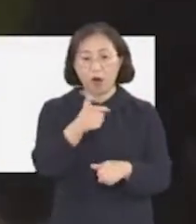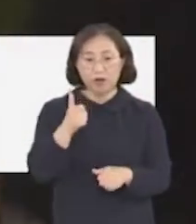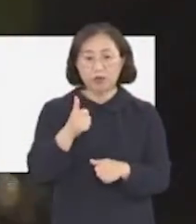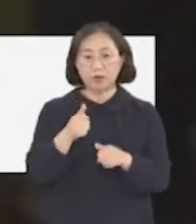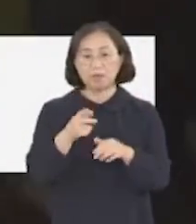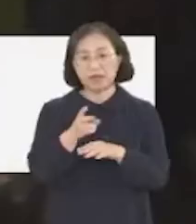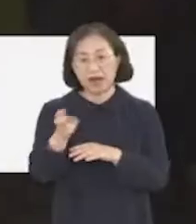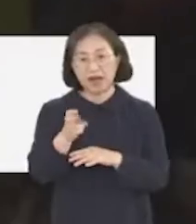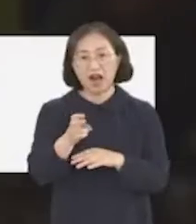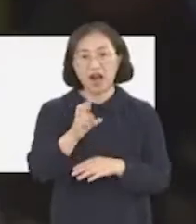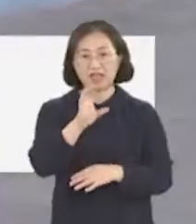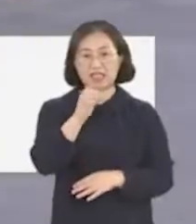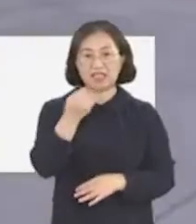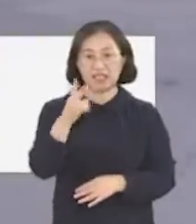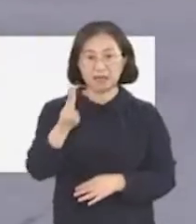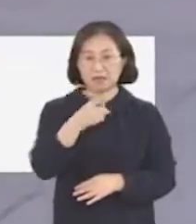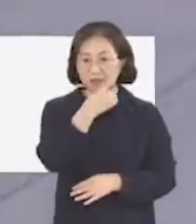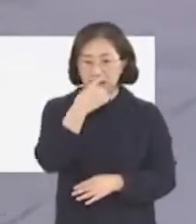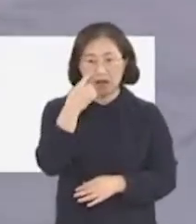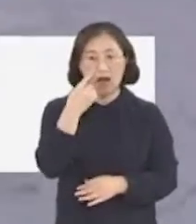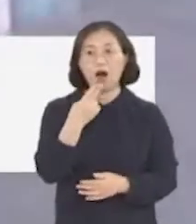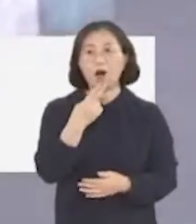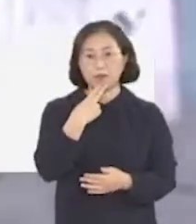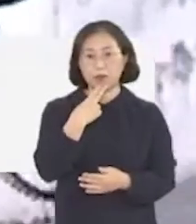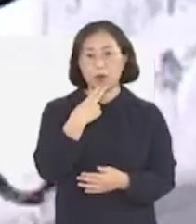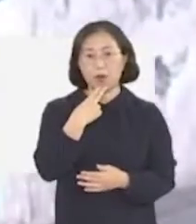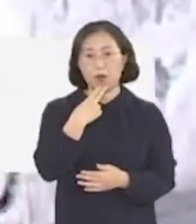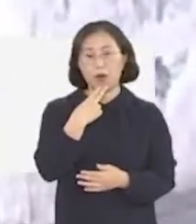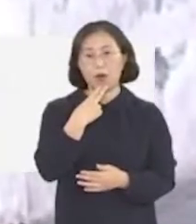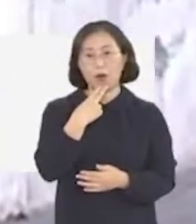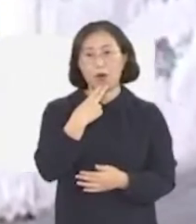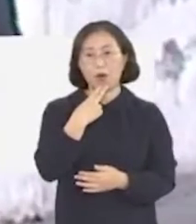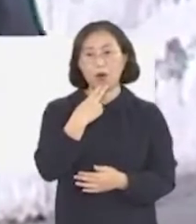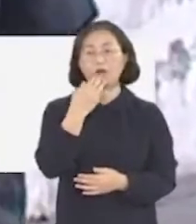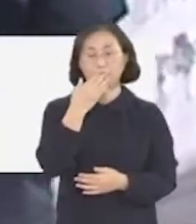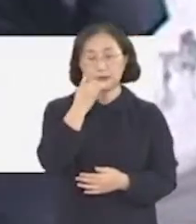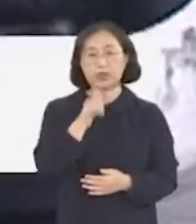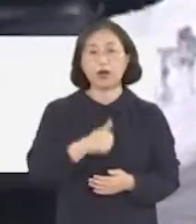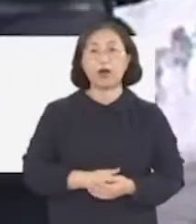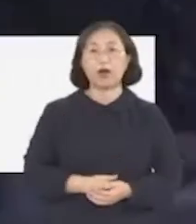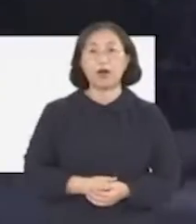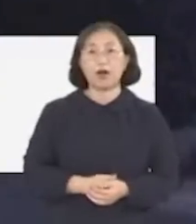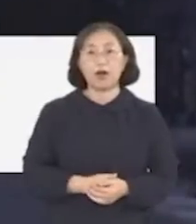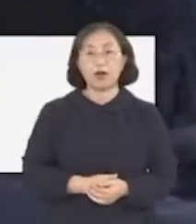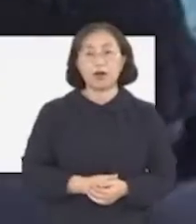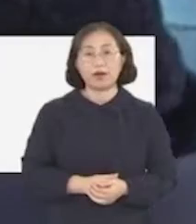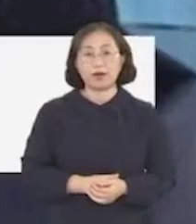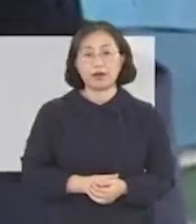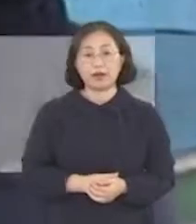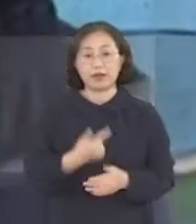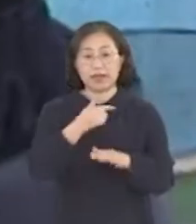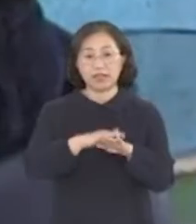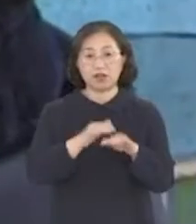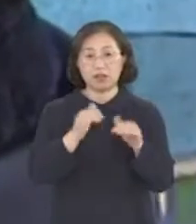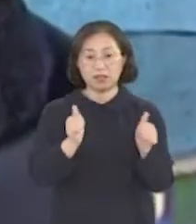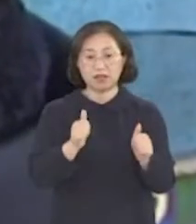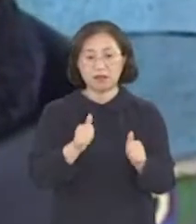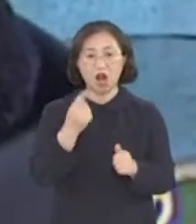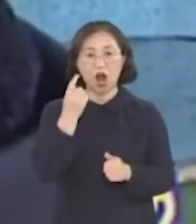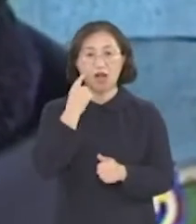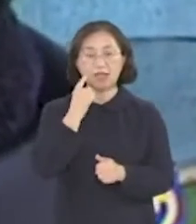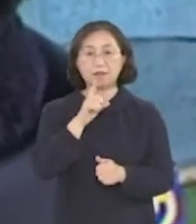차량 CCTV 등이 남아있지 않아 공소 사실 입증이 어려울 수 있다는 전망도 나오는 가운데 대전직업은